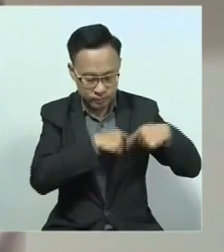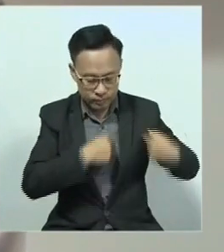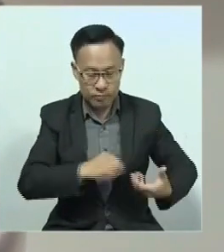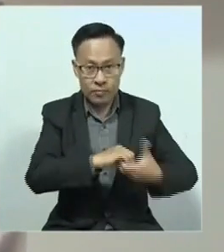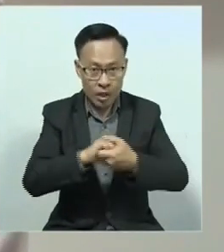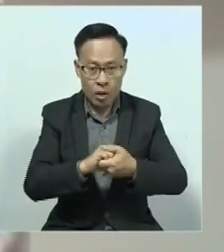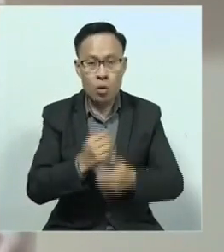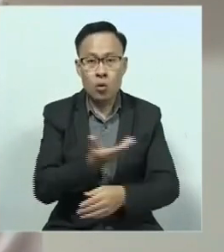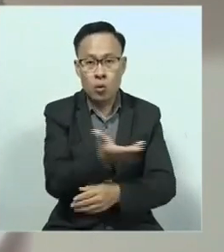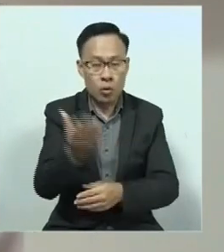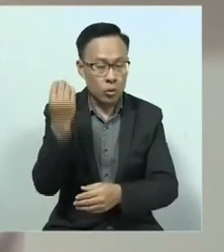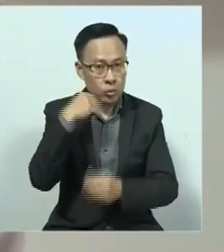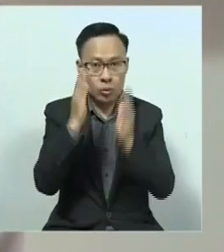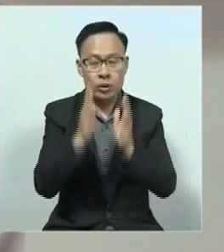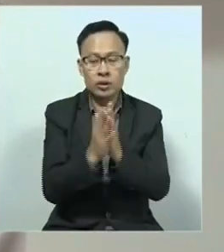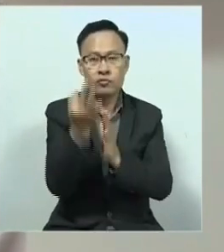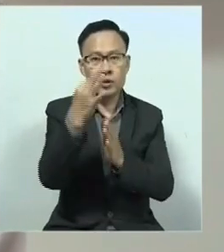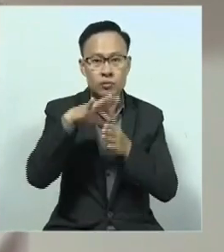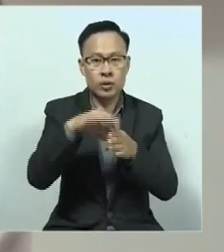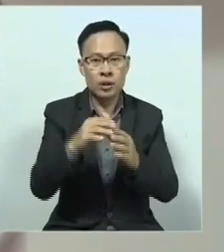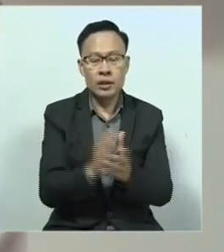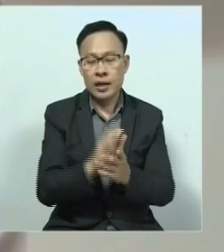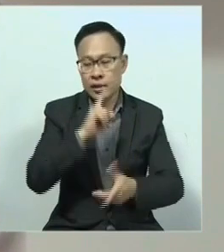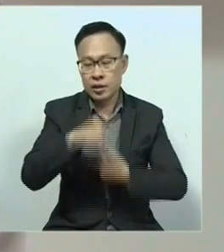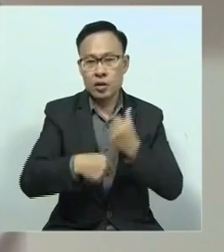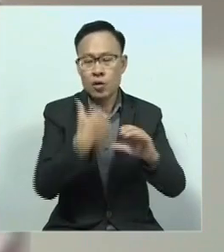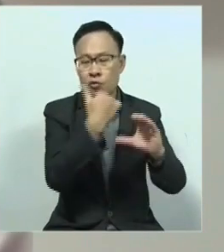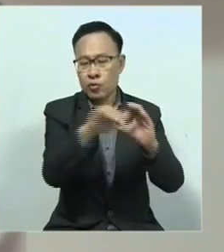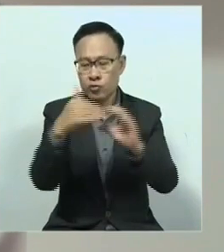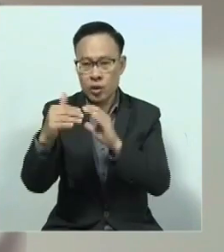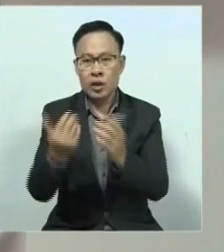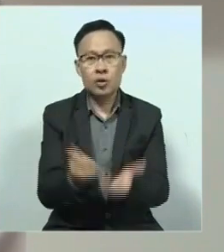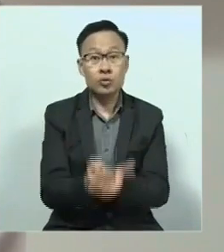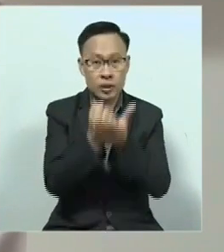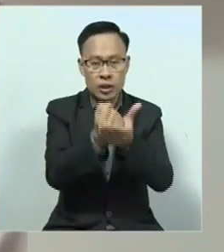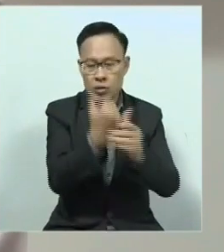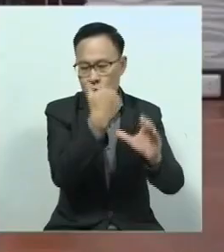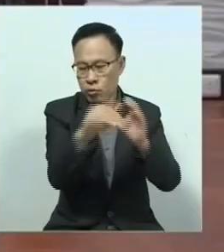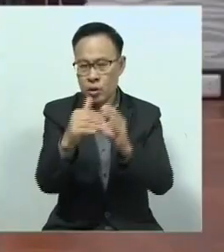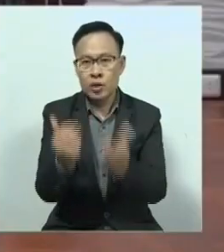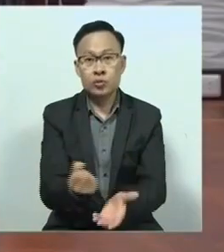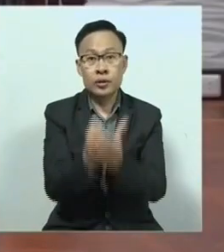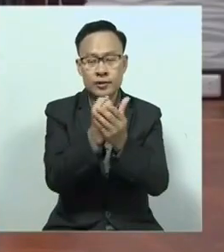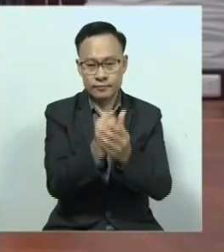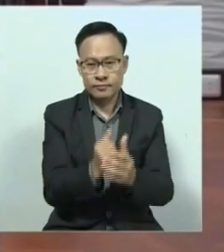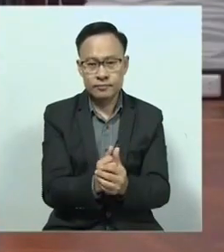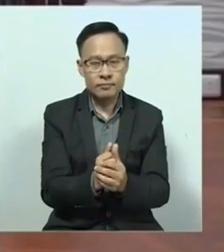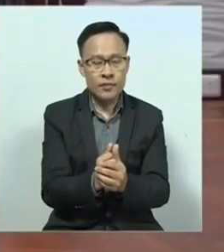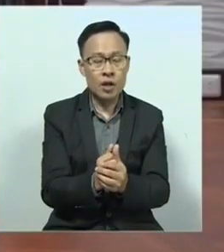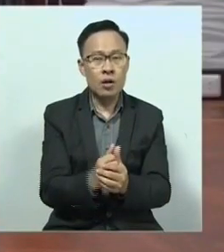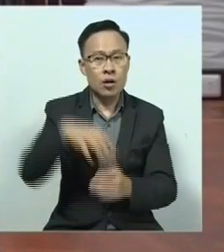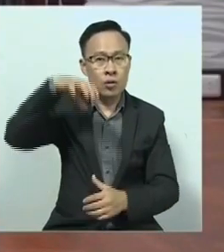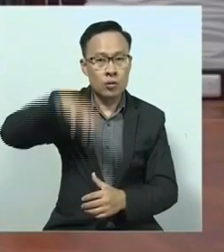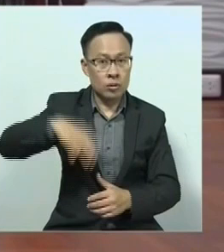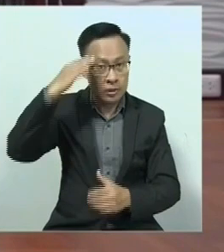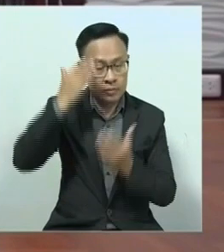โลกโซเชียลทั้งหลายนะครับท่านโพสต์เก่งๆเนี่ยก็เชิญโพสต์เอาไปแล้วกองเรือก็จะแพร่ภาพไปตามระยะเว